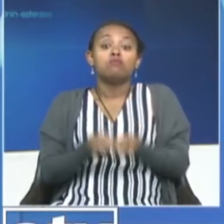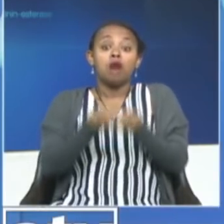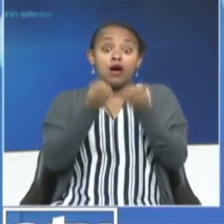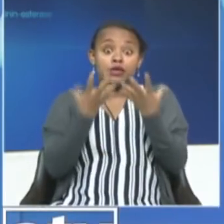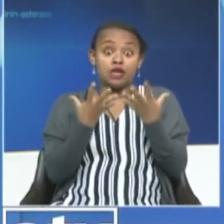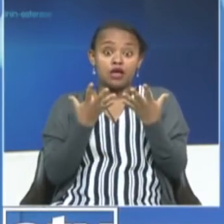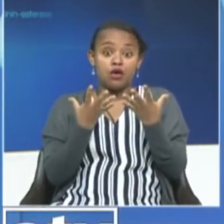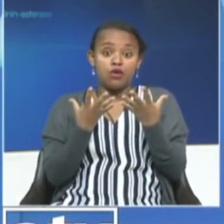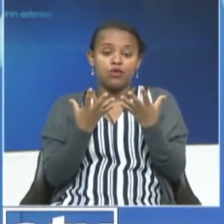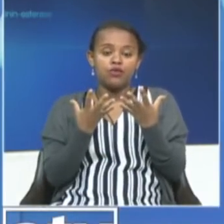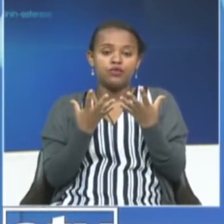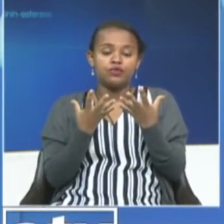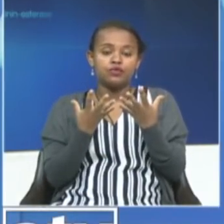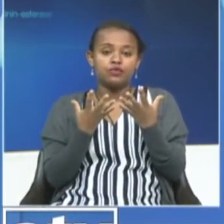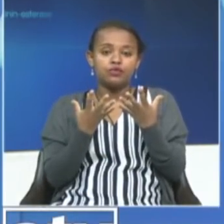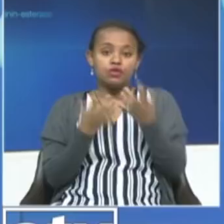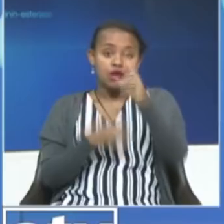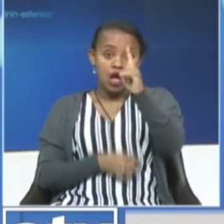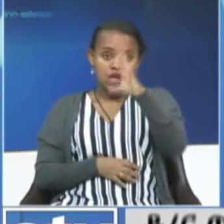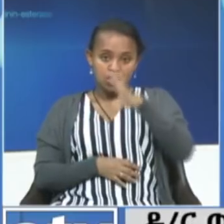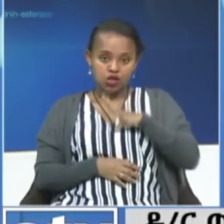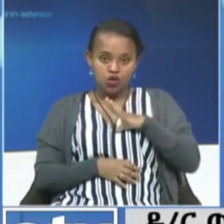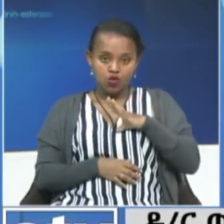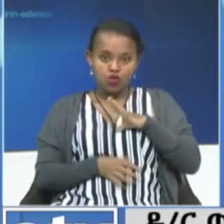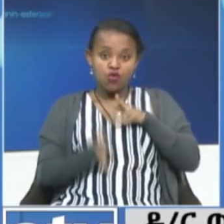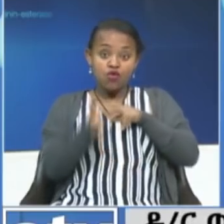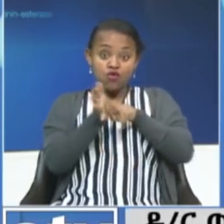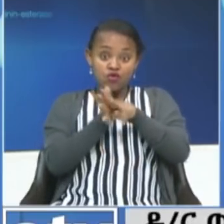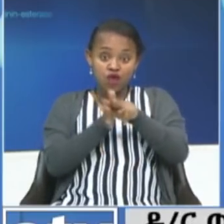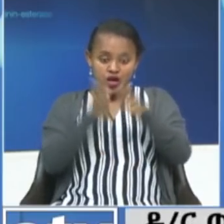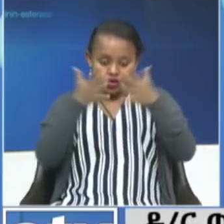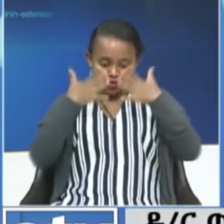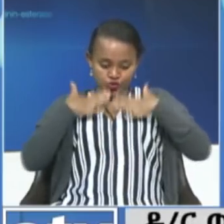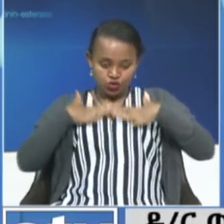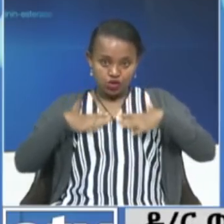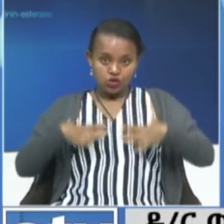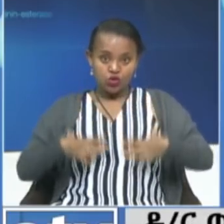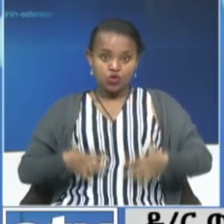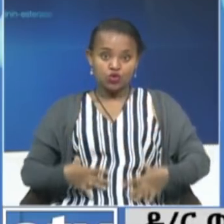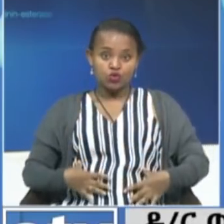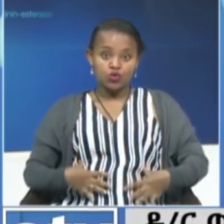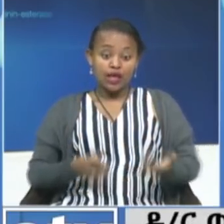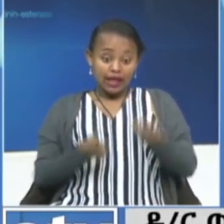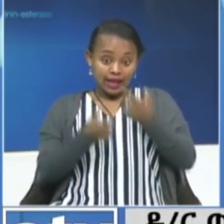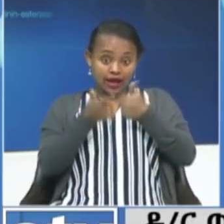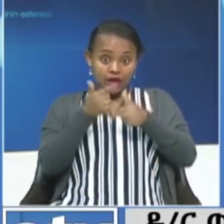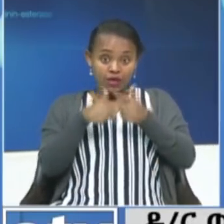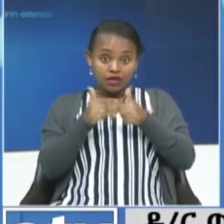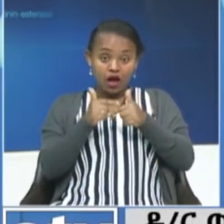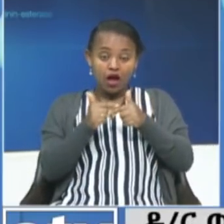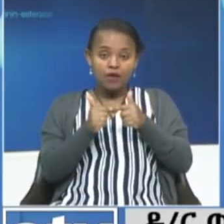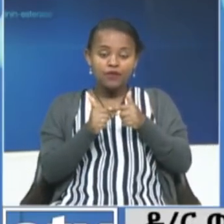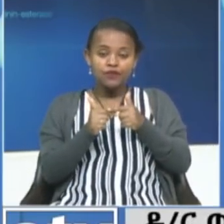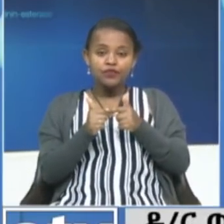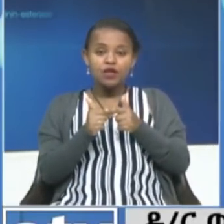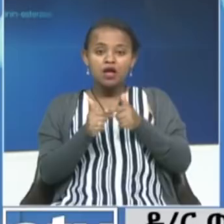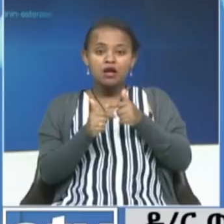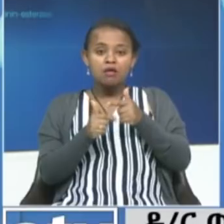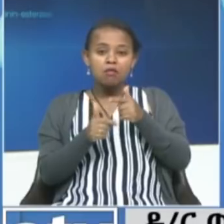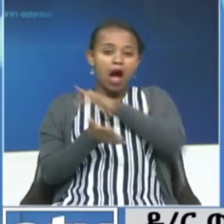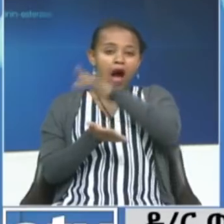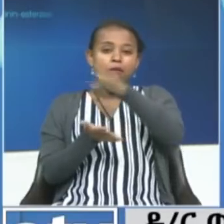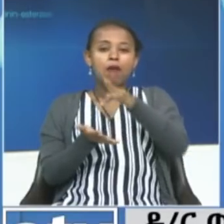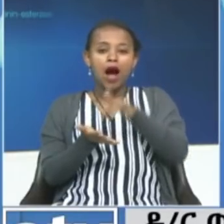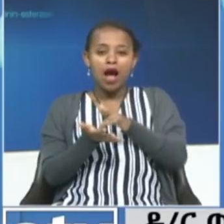በአብዛኛው የአንድ ሰው ቫይረሱን ወደ ሰውነቱ ቫይረሱ ከመጣ በአቨሬጅ